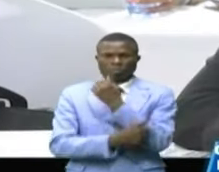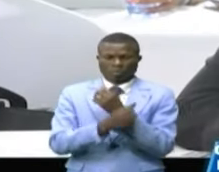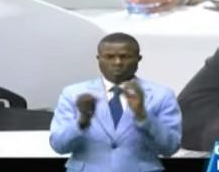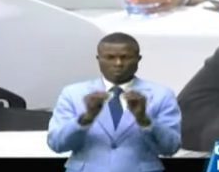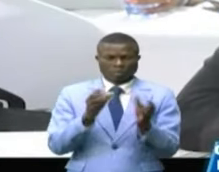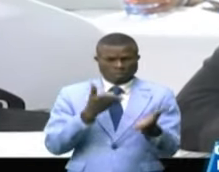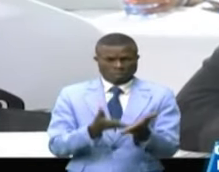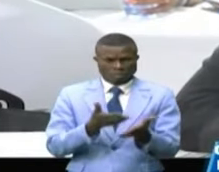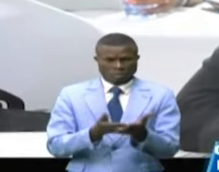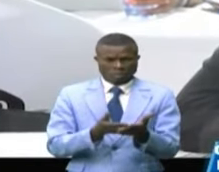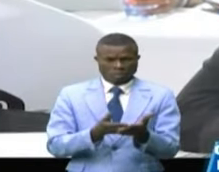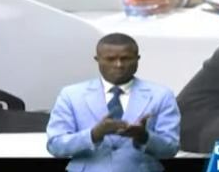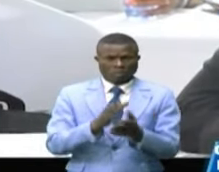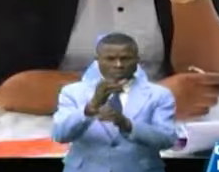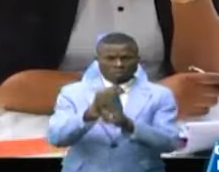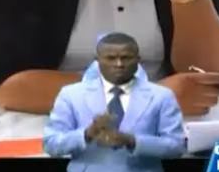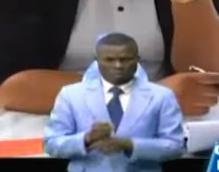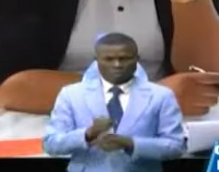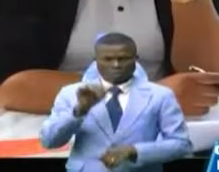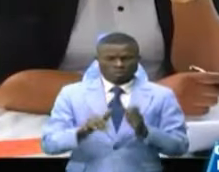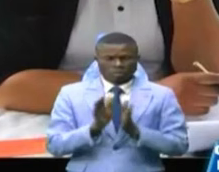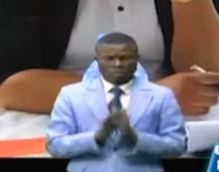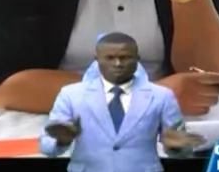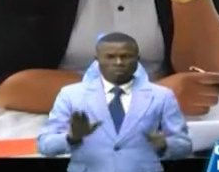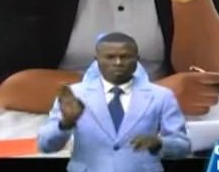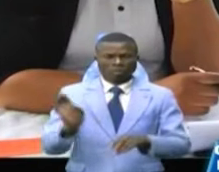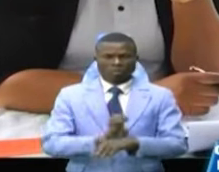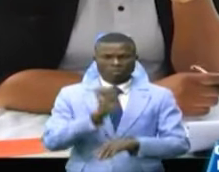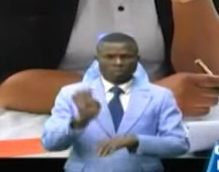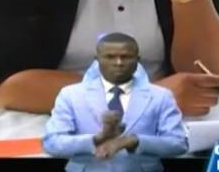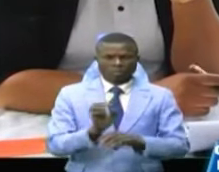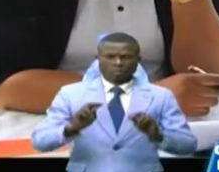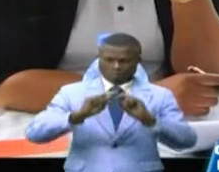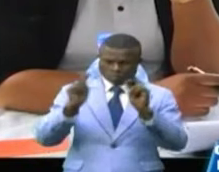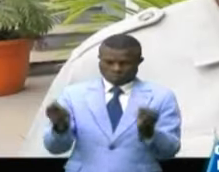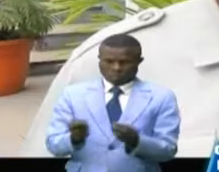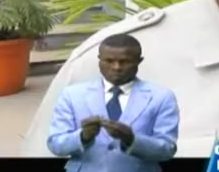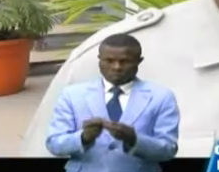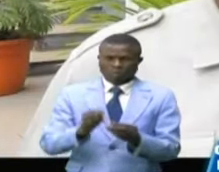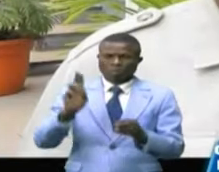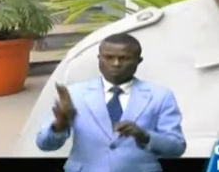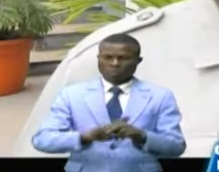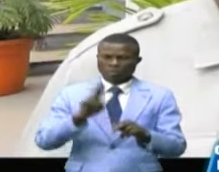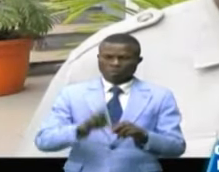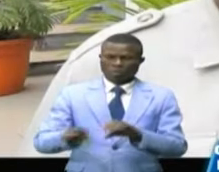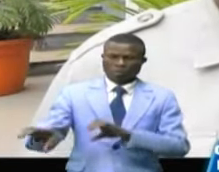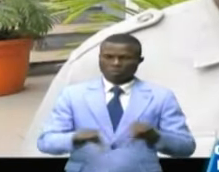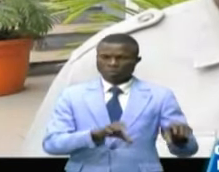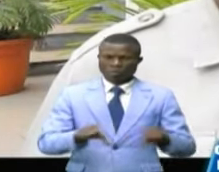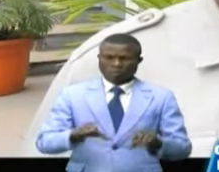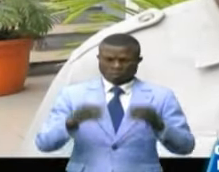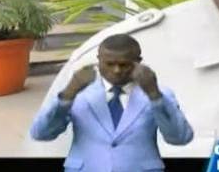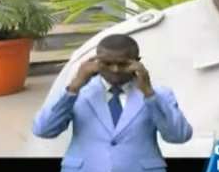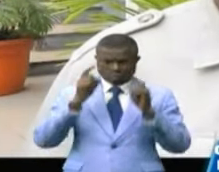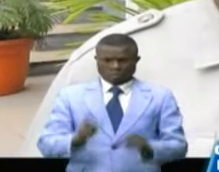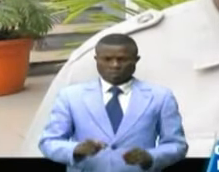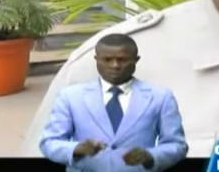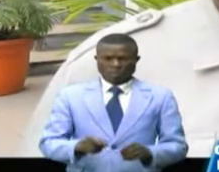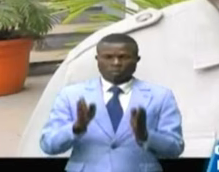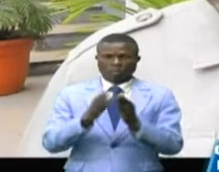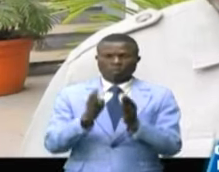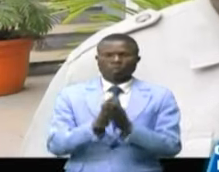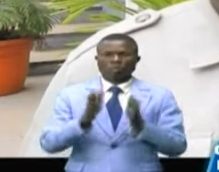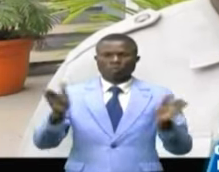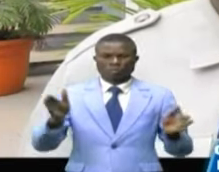réunissent. Ils reçoivent donc le secrétariat exécutif, qui est l'organe de la mise en œuvre de décisions prises par l'Assemblée